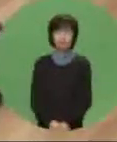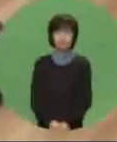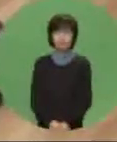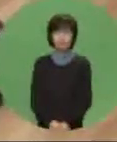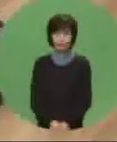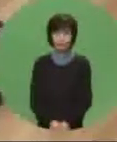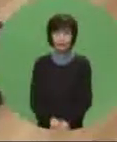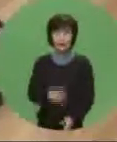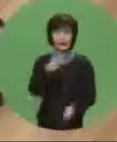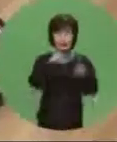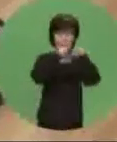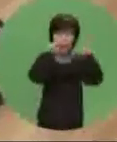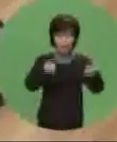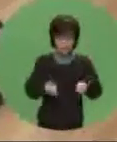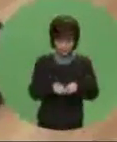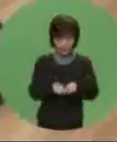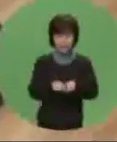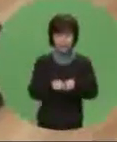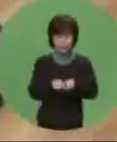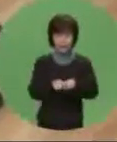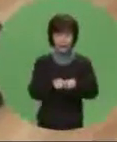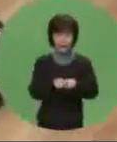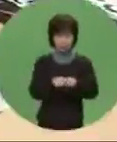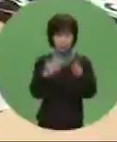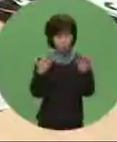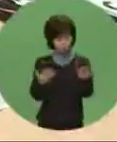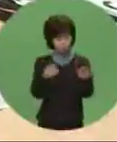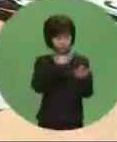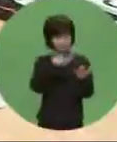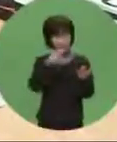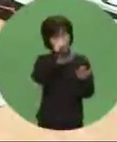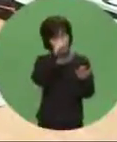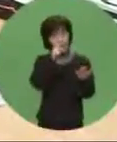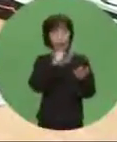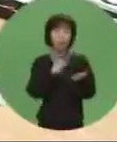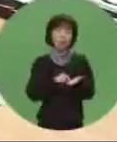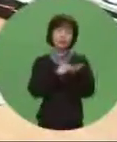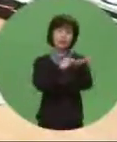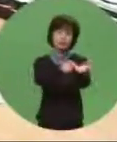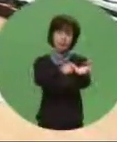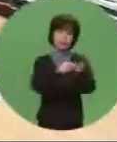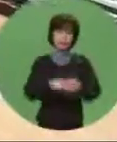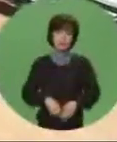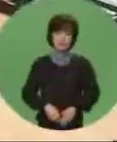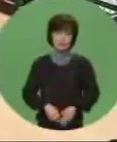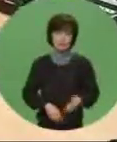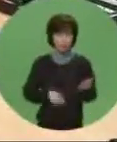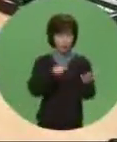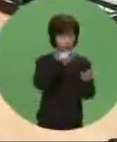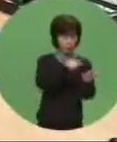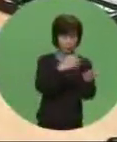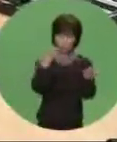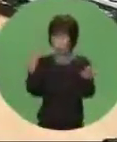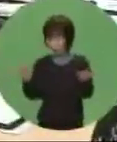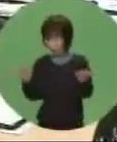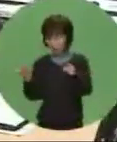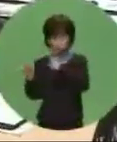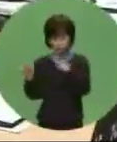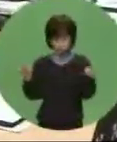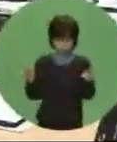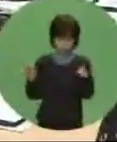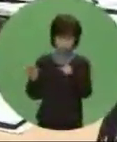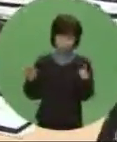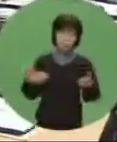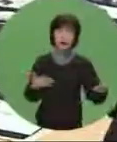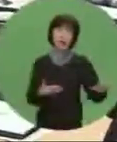2枚清書し、よくできた方の作品を提出するとあって、2枚を見比べてどちらにするか迷う